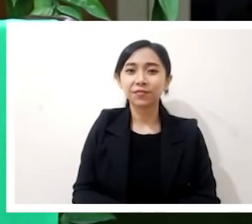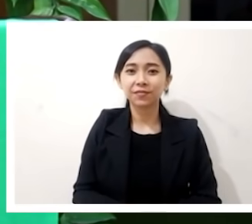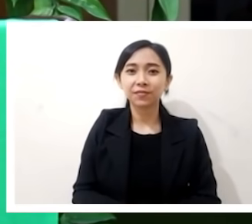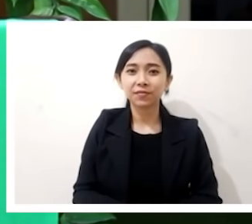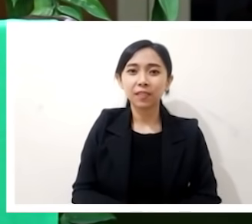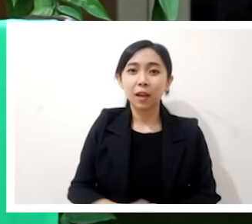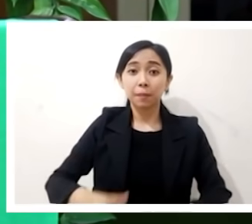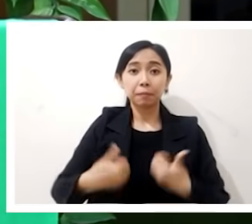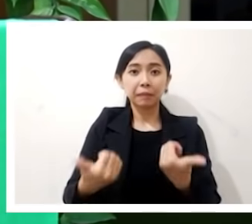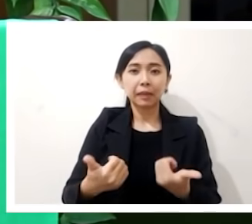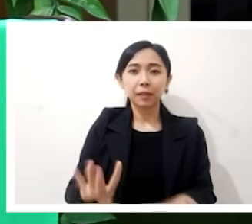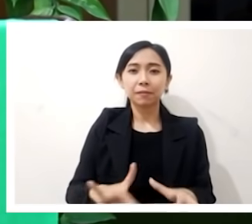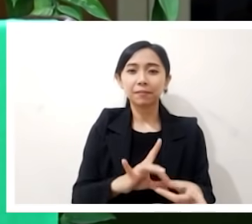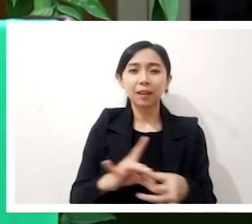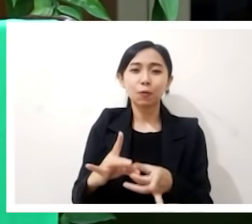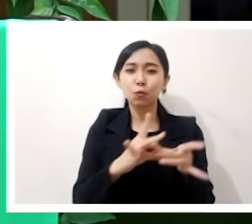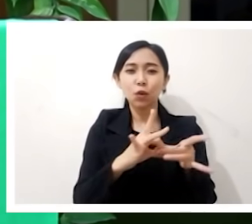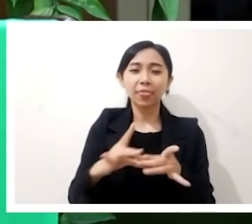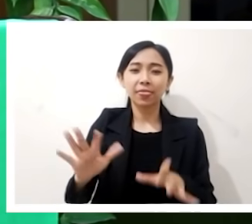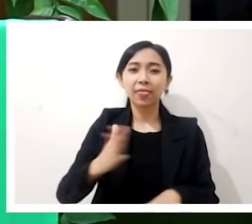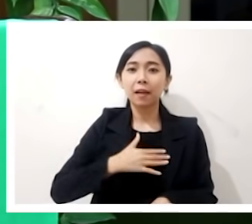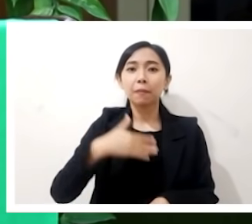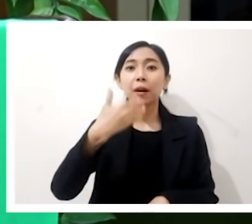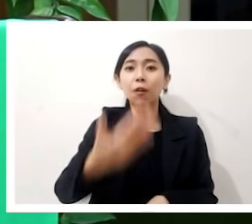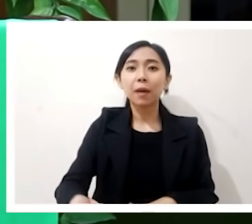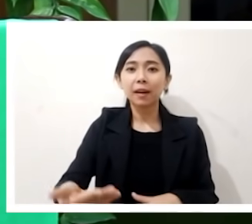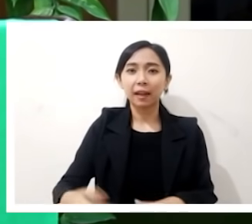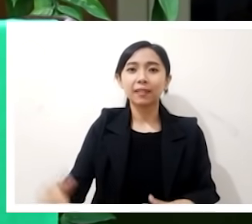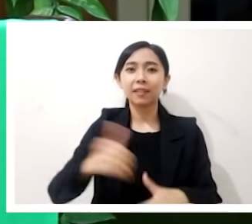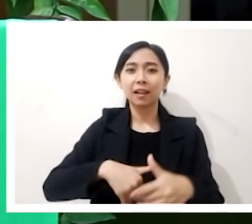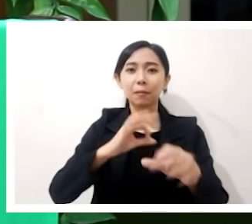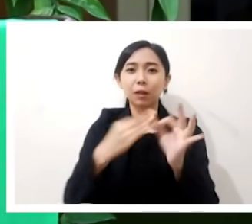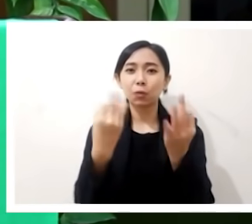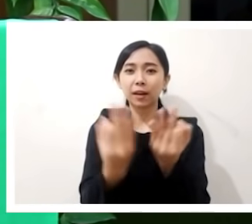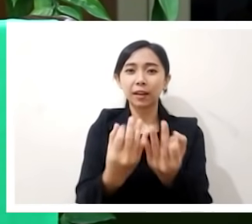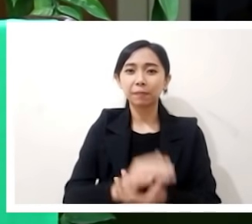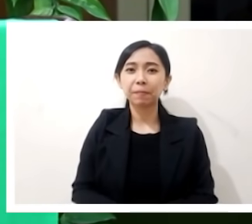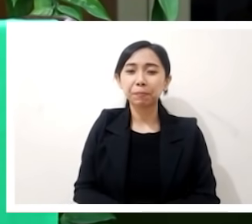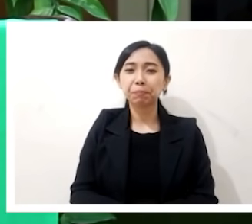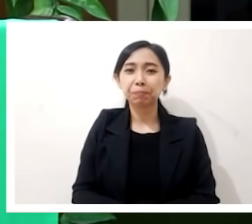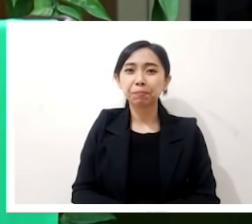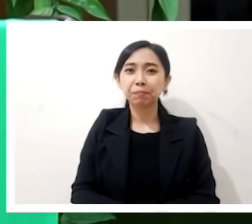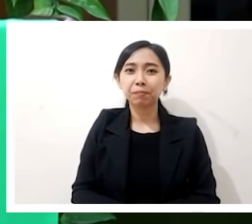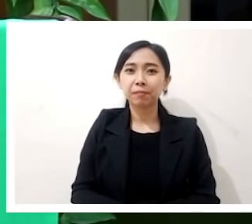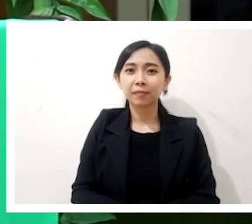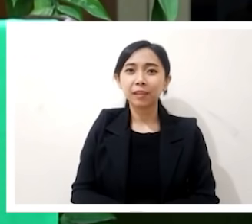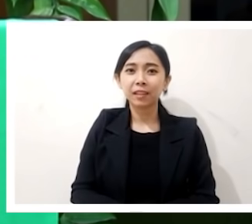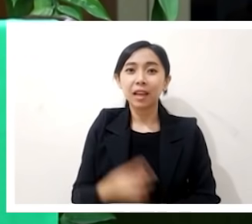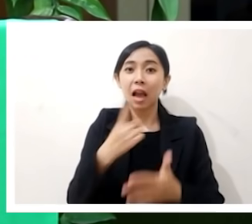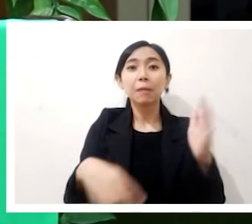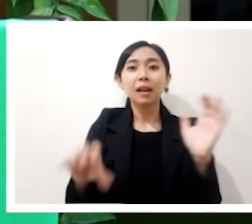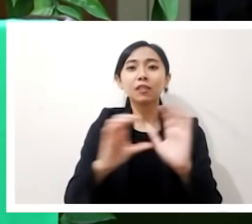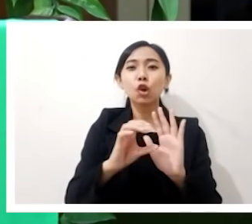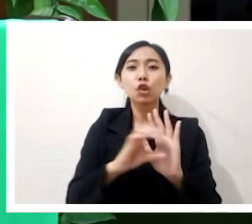Lalu bagaimana hubungannya dengan pengorbanan dalam keluarga? Apa saja yang bisa kita sebut sebagai contoh dari